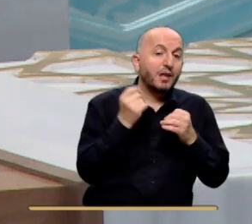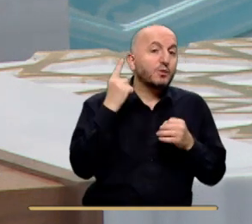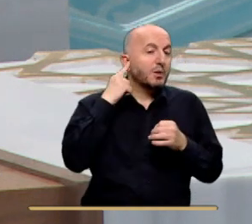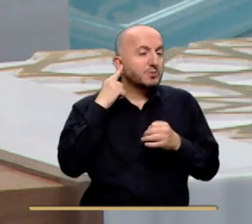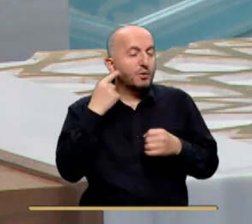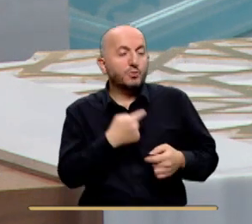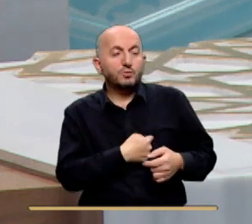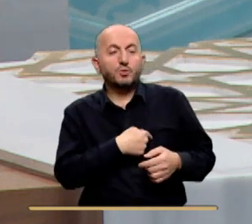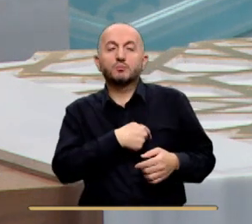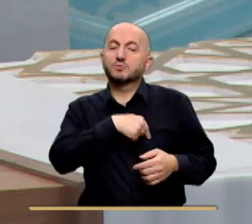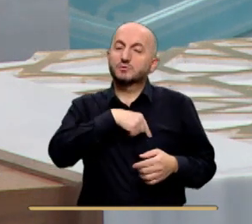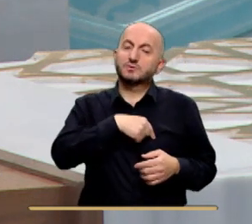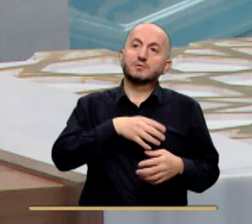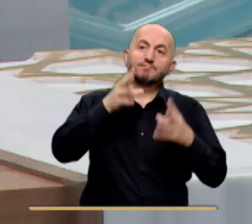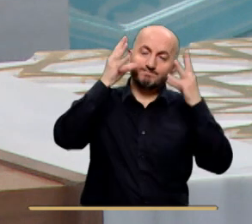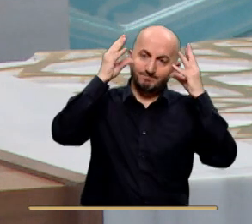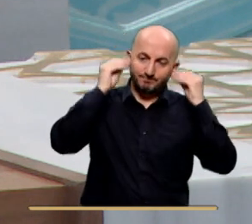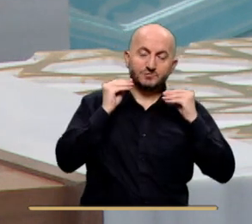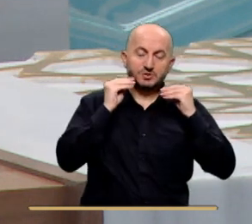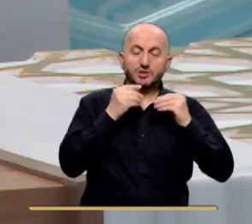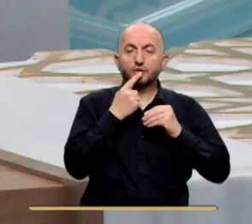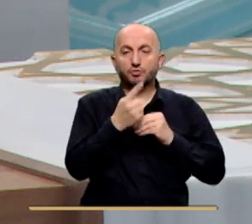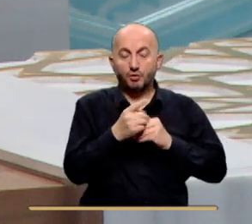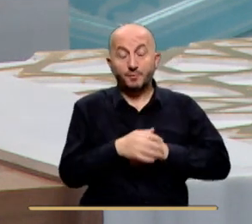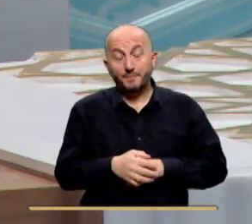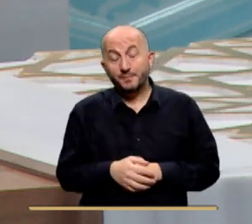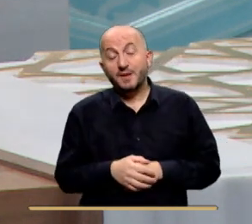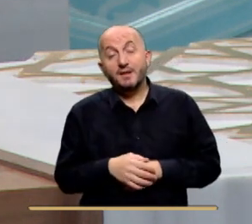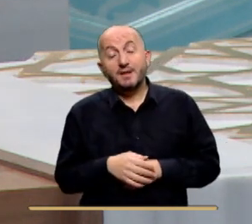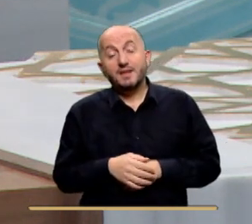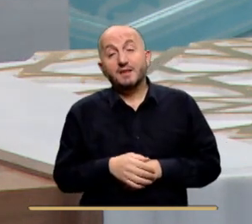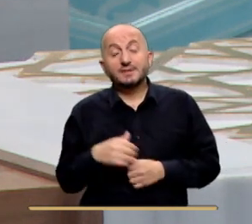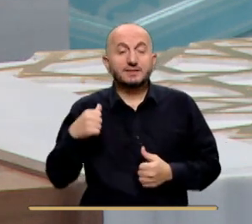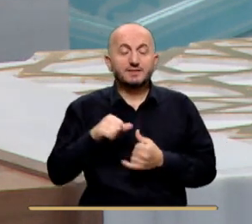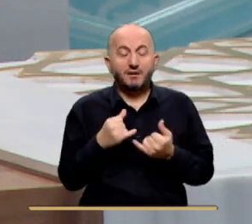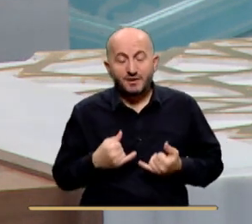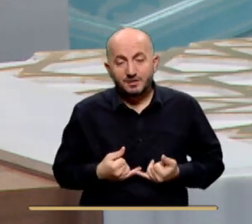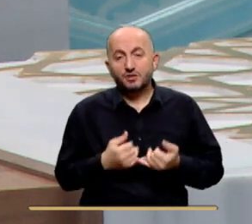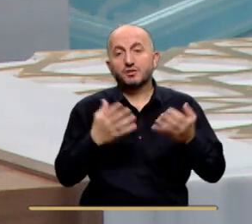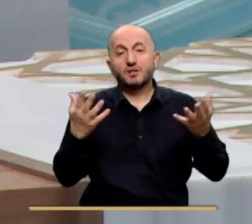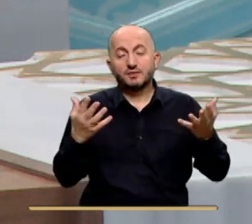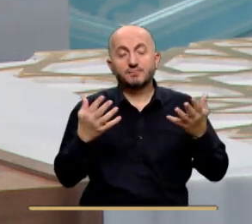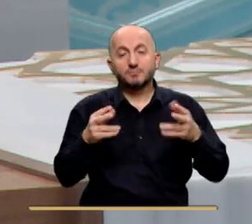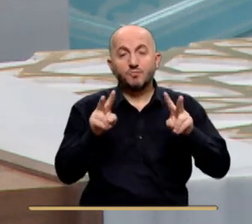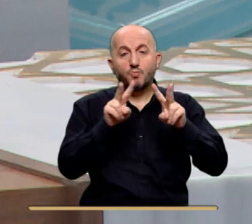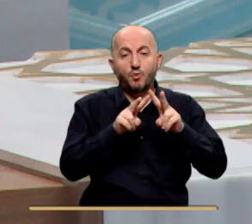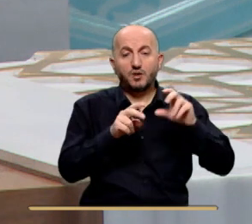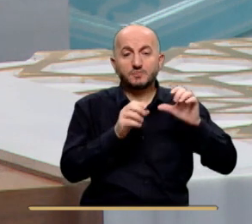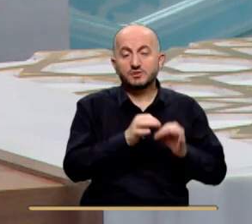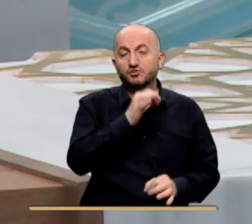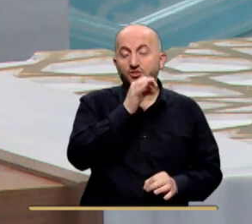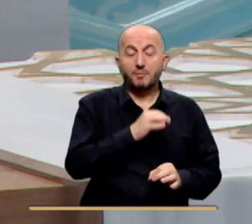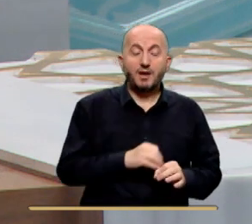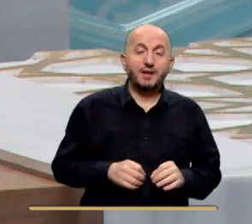onu gönlümüze indirdik diyor. İşte bakıyorsunuz yine kardeşlerim Muaz bin Cebel